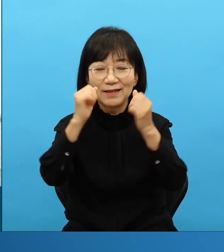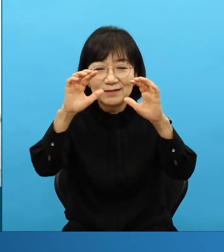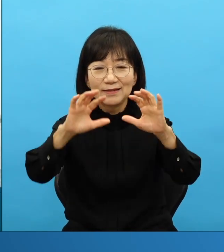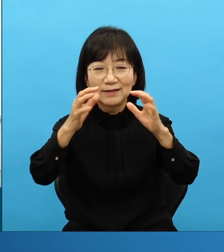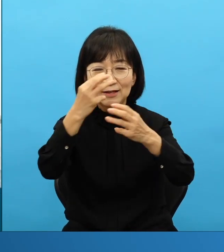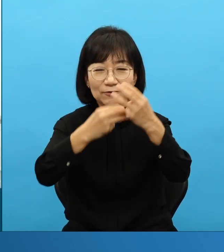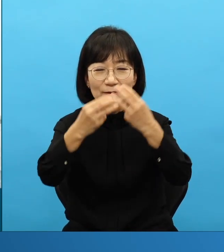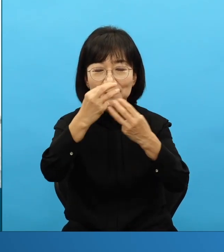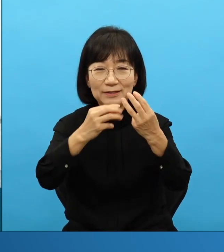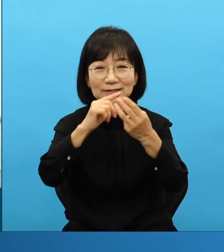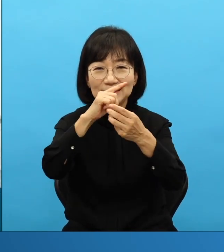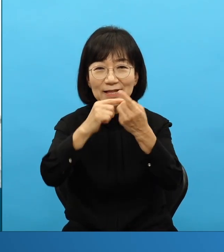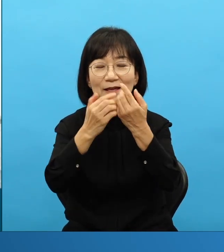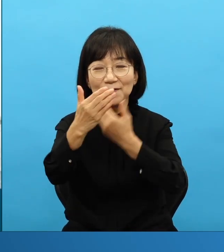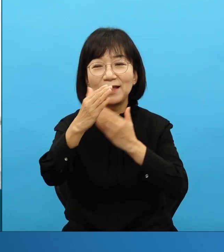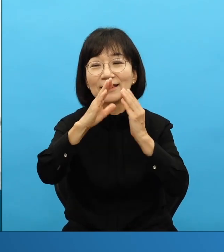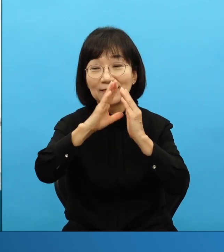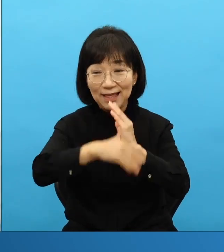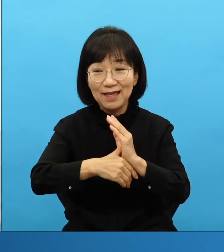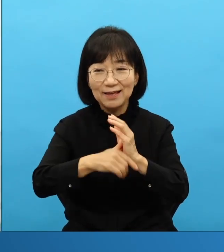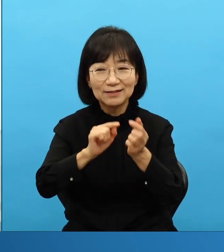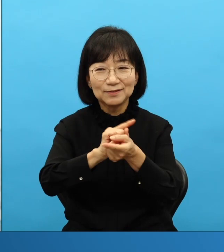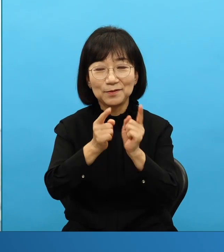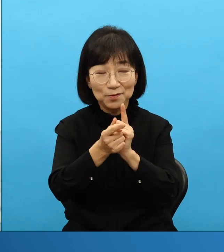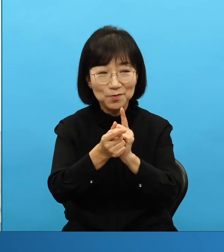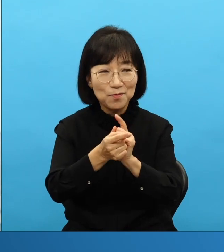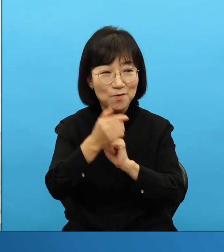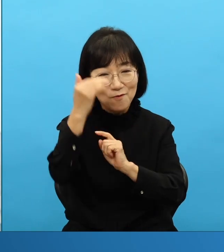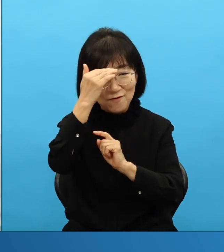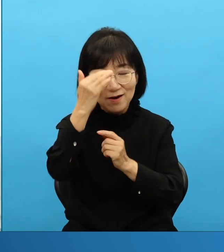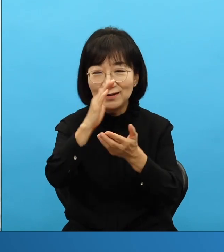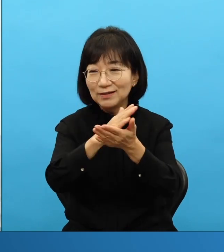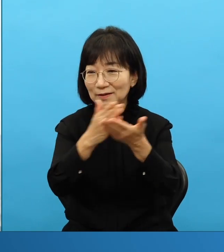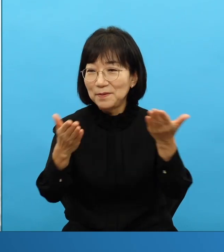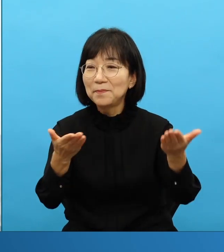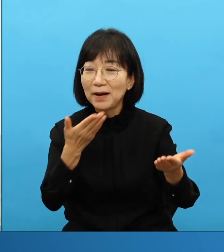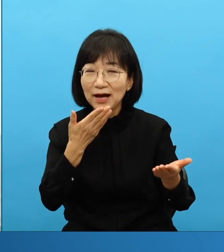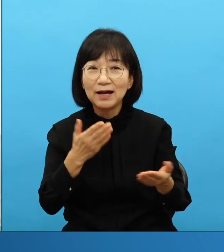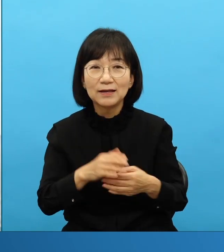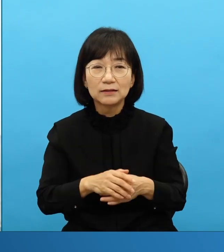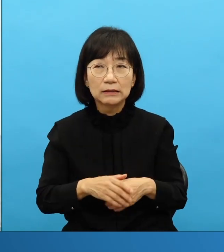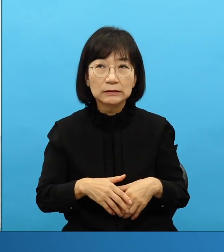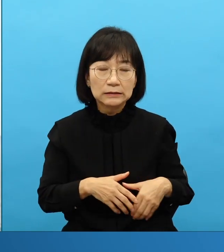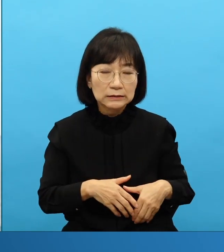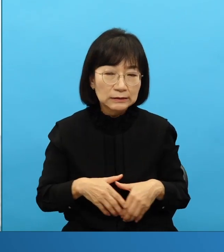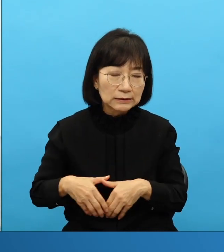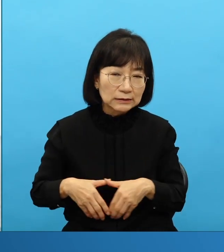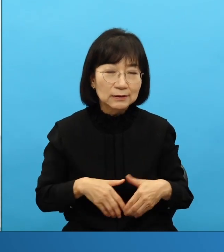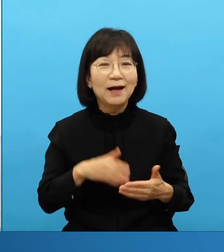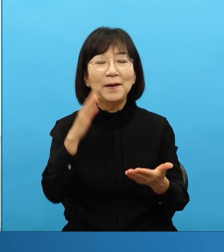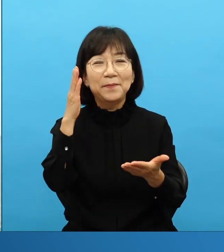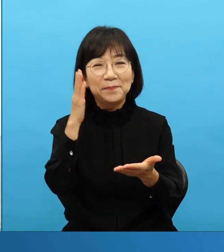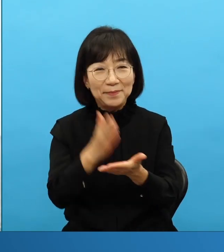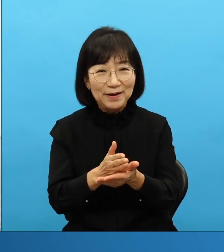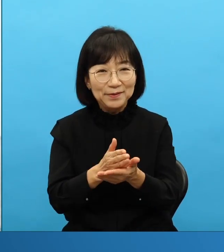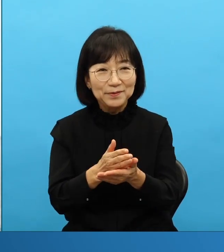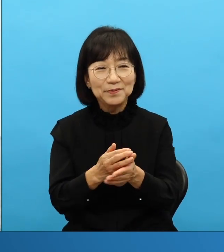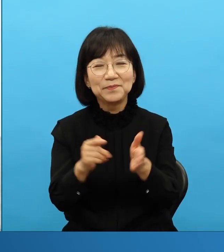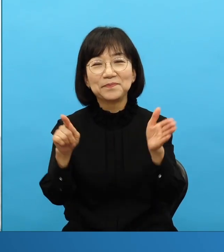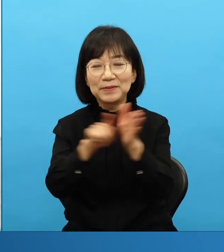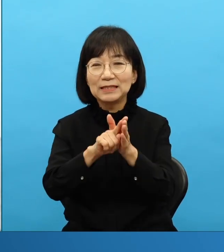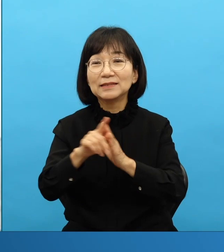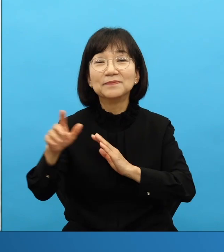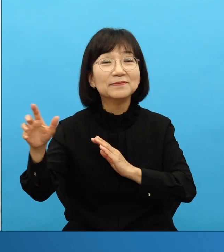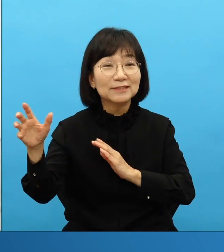속에서 함께 응답을 나눌 수 있습니다. 랩런트 여러분 절대 주저하지 마세요. 믿음으로 응답의 시간표에